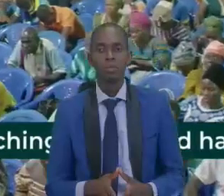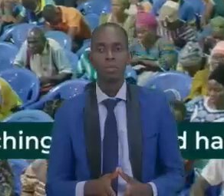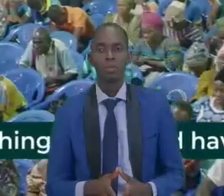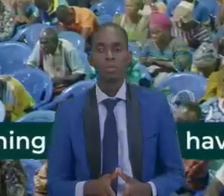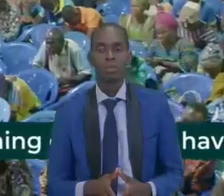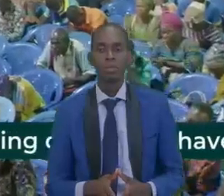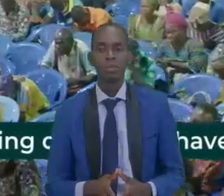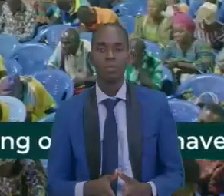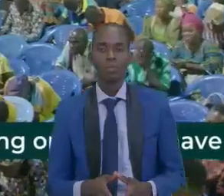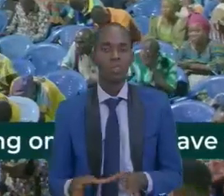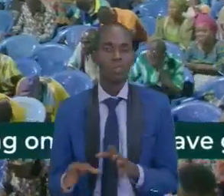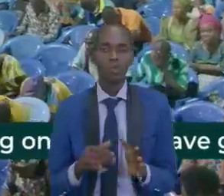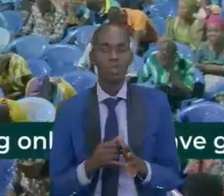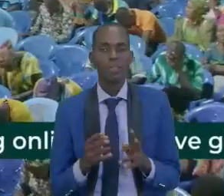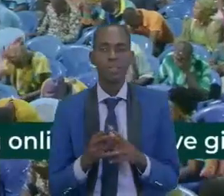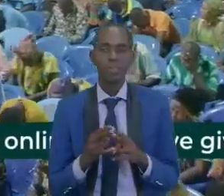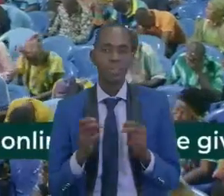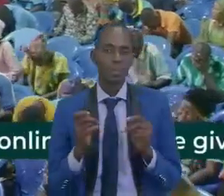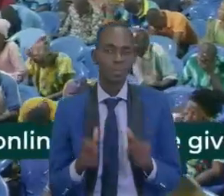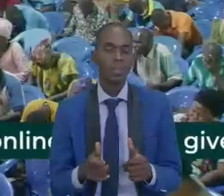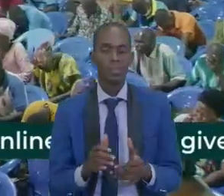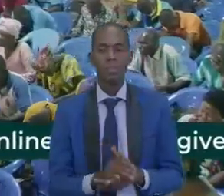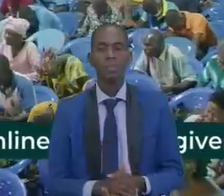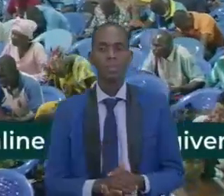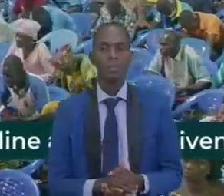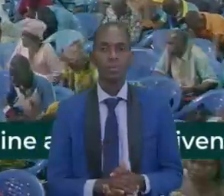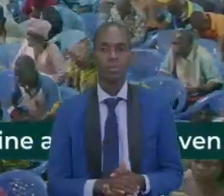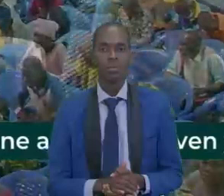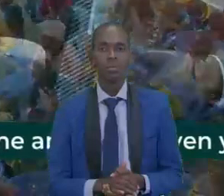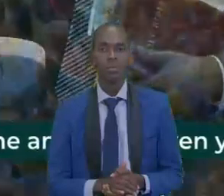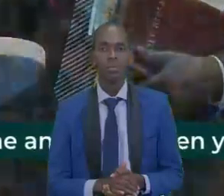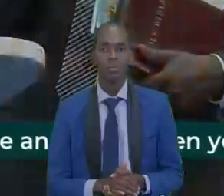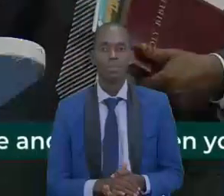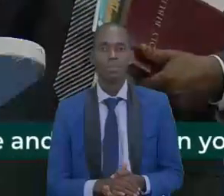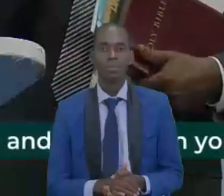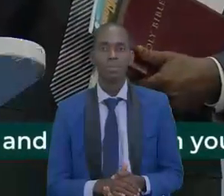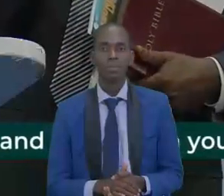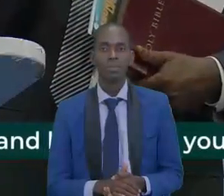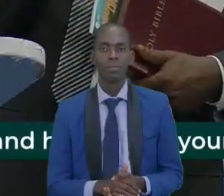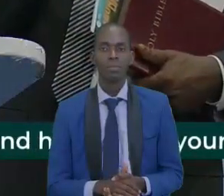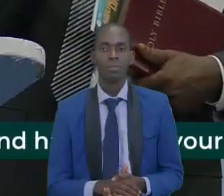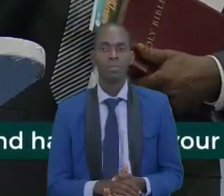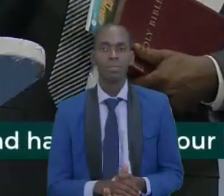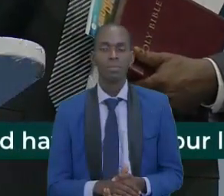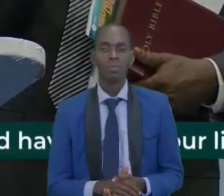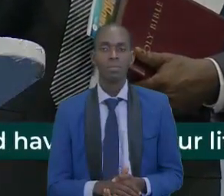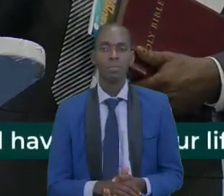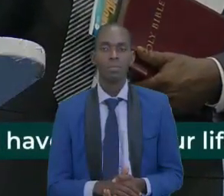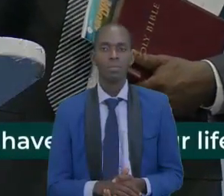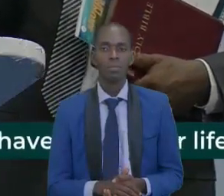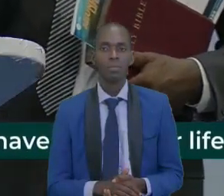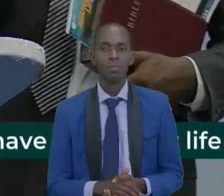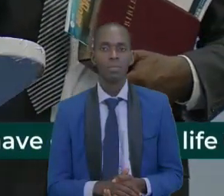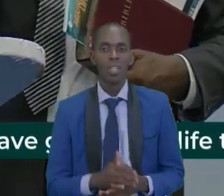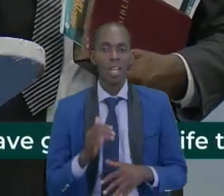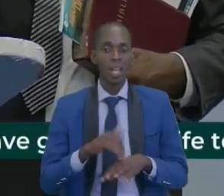Do that quickly. À ma droite ici, est-ce que vous avez terminé? C'est fini? À ma droite. At my right hand, please, have